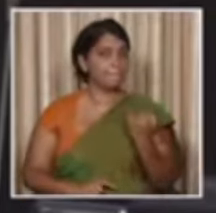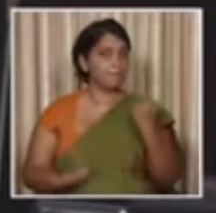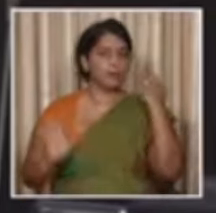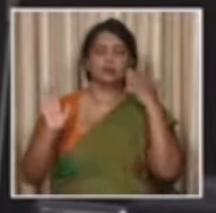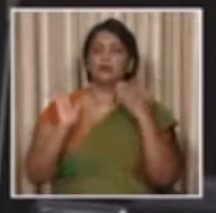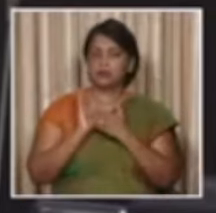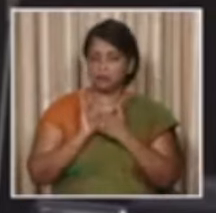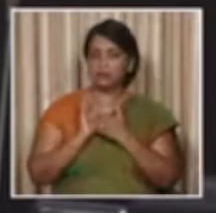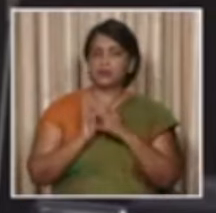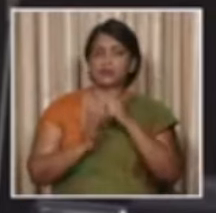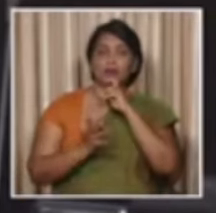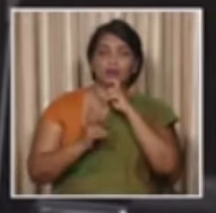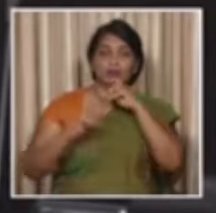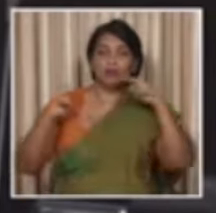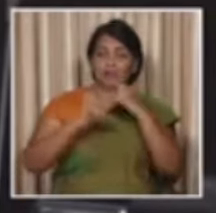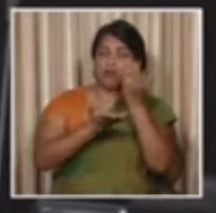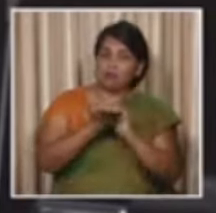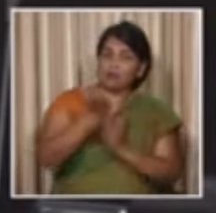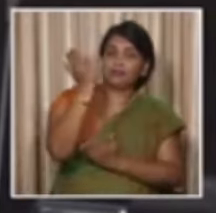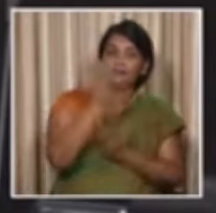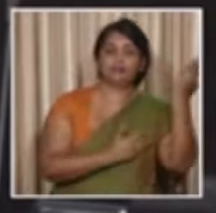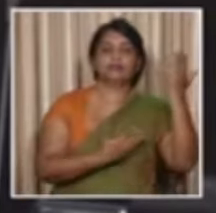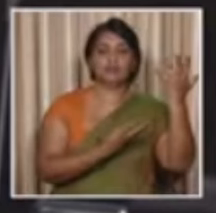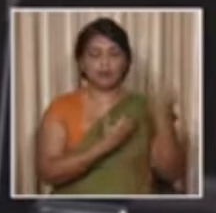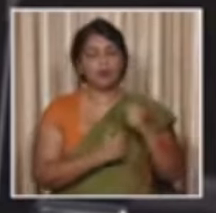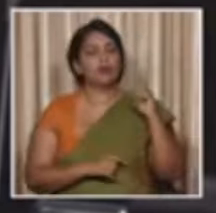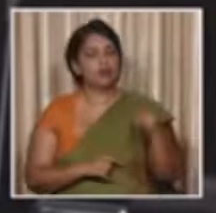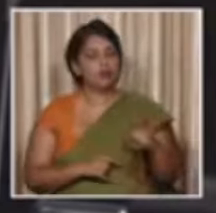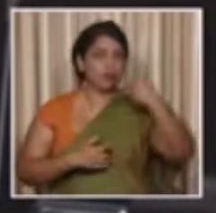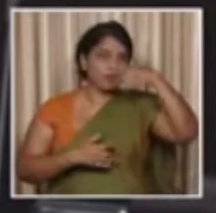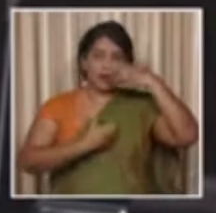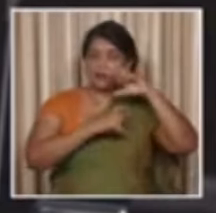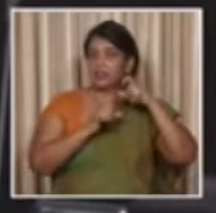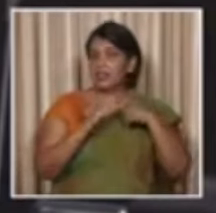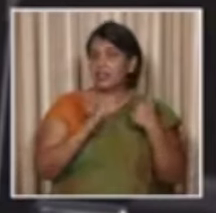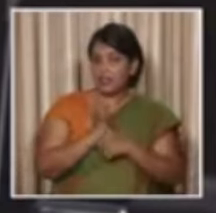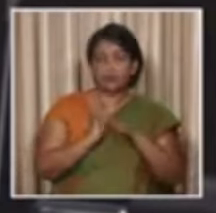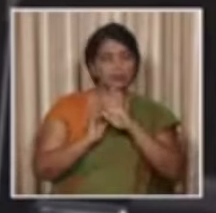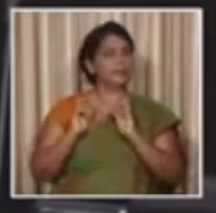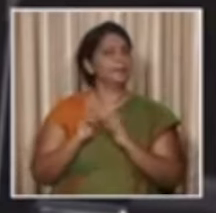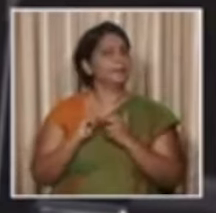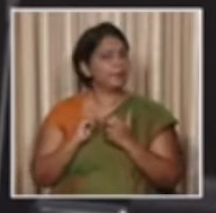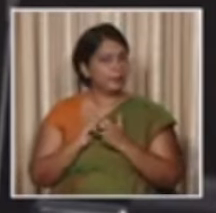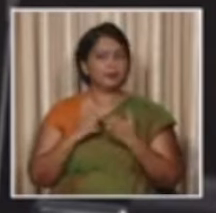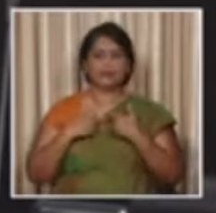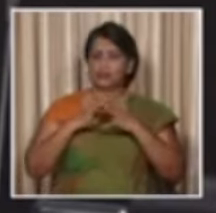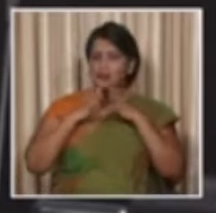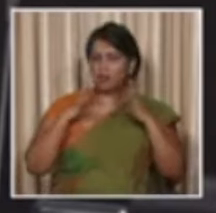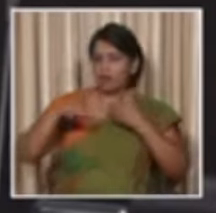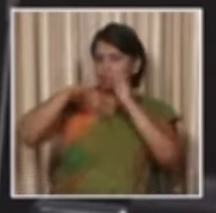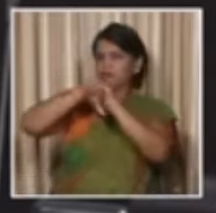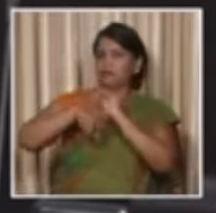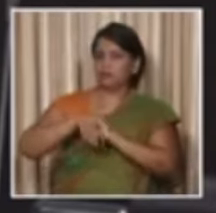පිළිබඳව ඒ උදවිය අභියාචන අධිකරණයට යන්න ඕන අප ගන්න. ඒක නිසා මේ පුරාවිද්‍යා පනතේ තිබෙන ගැටලු අපි බොහොමයක්